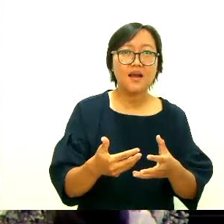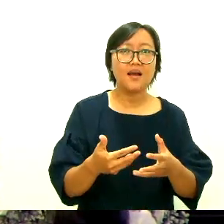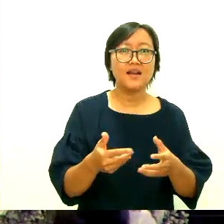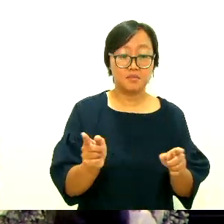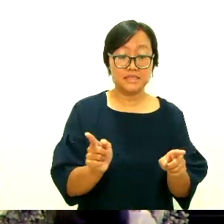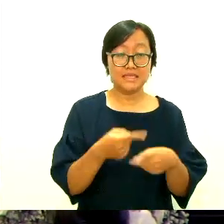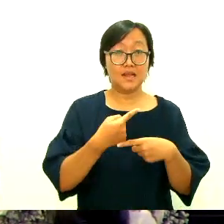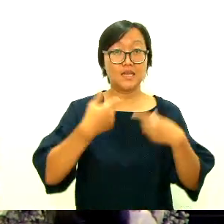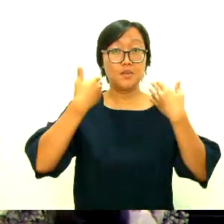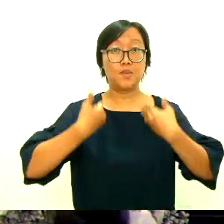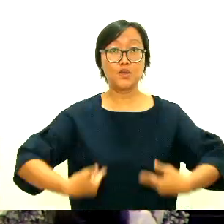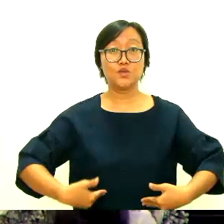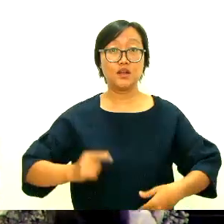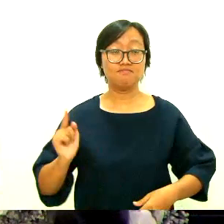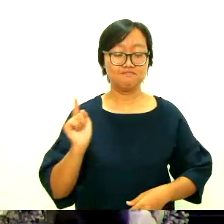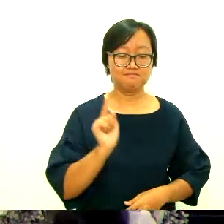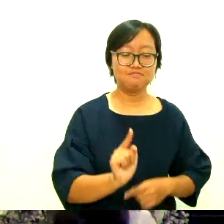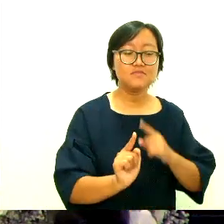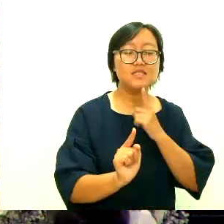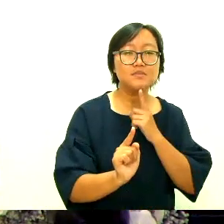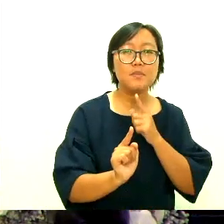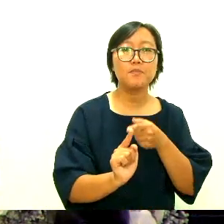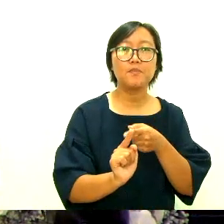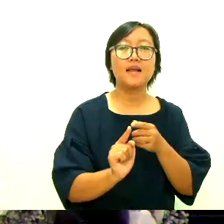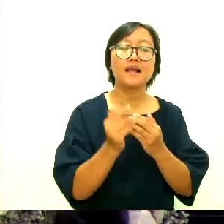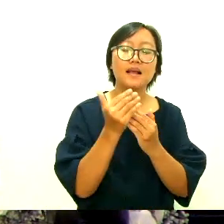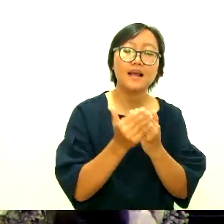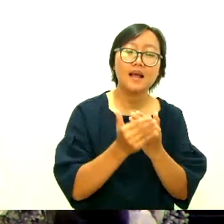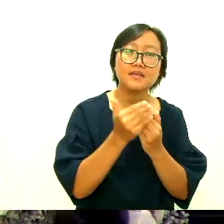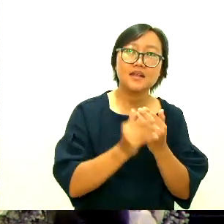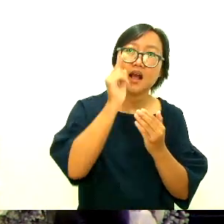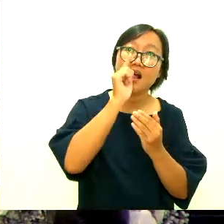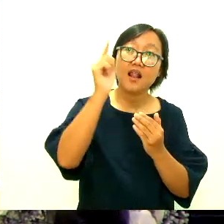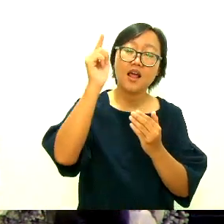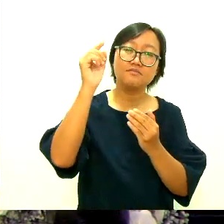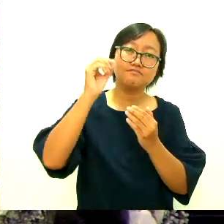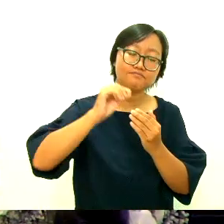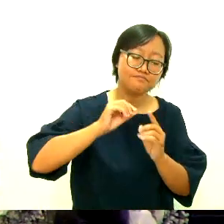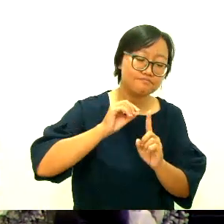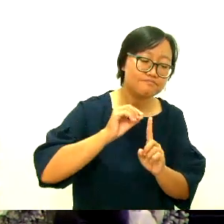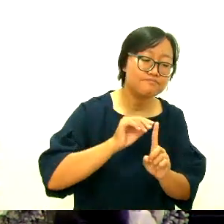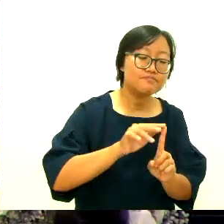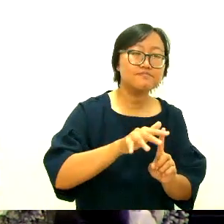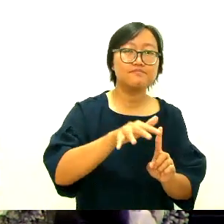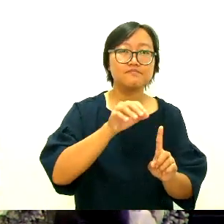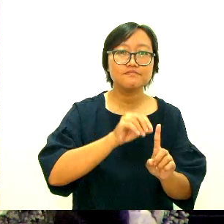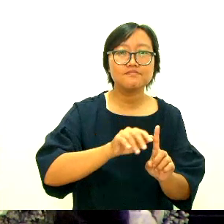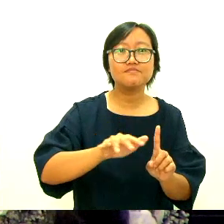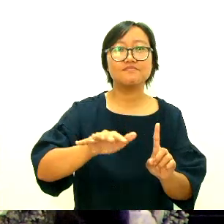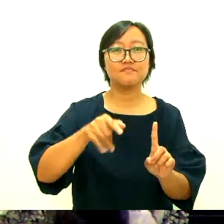Hai karena belas kasihnya memang dan kemudian gembur kerendahan hati itu ditunjukkan dalam kemurahan